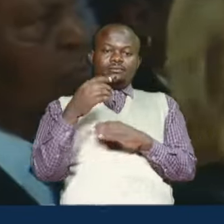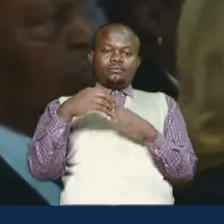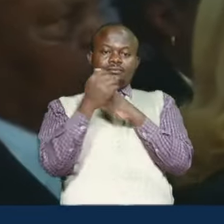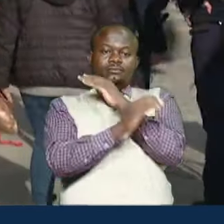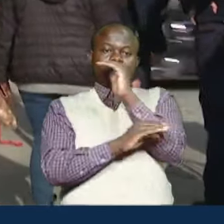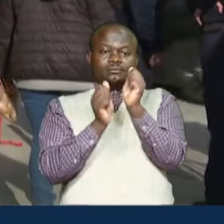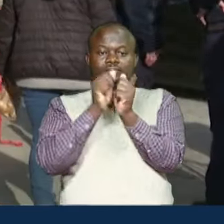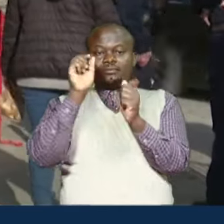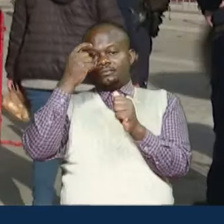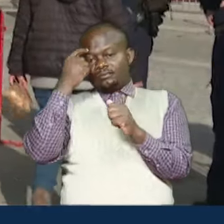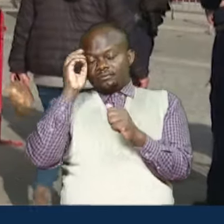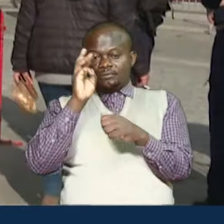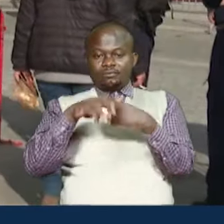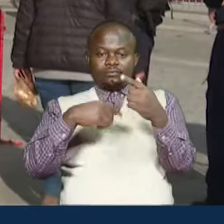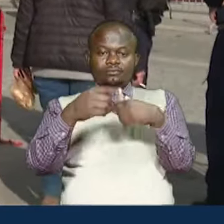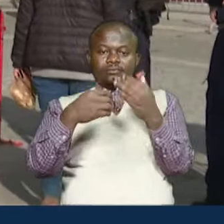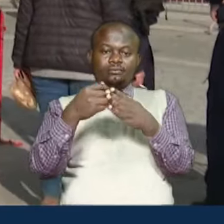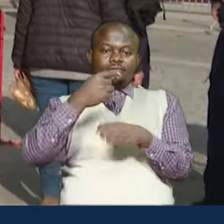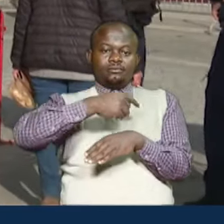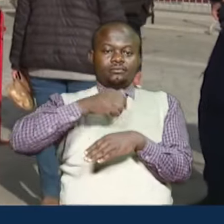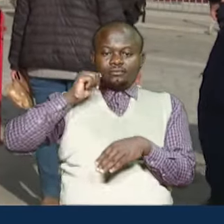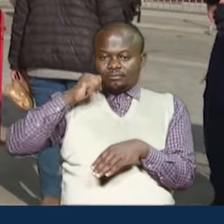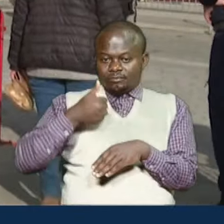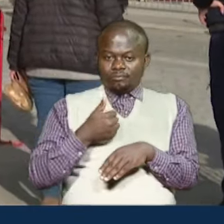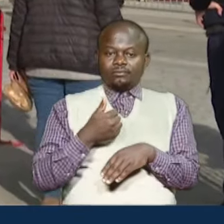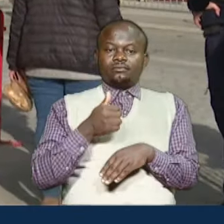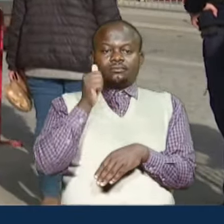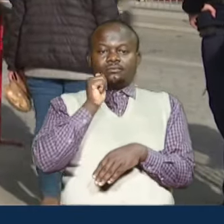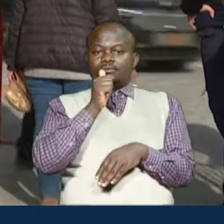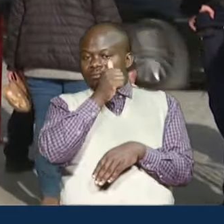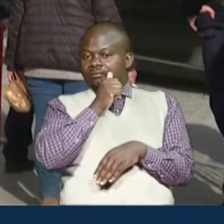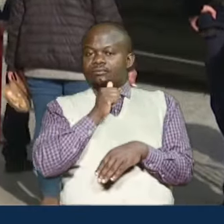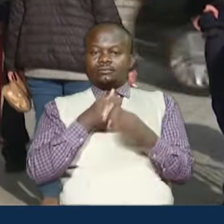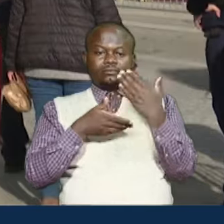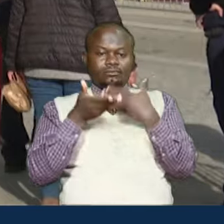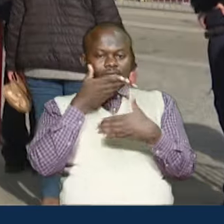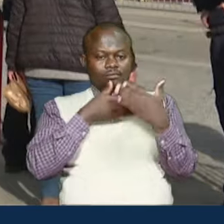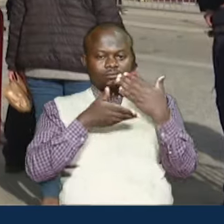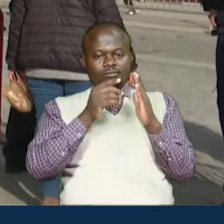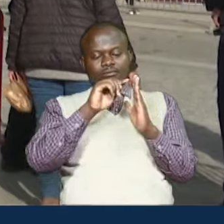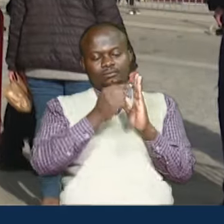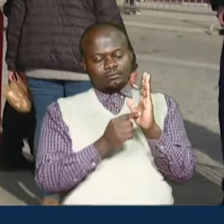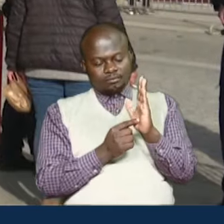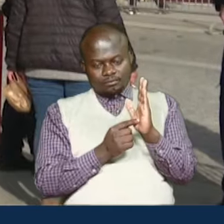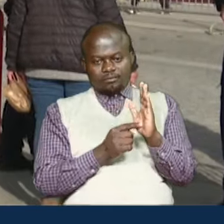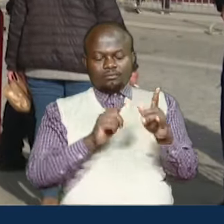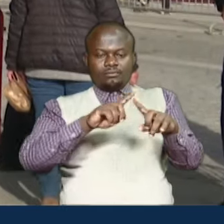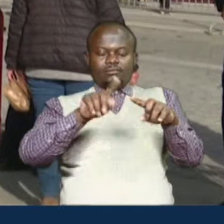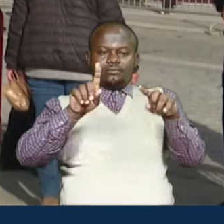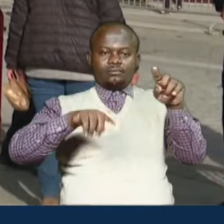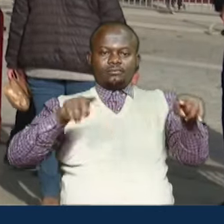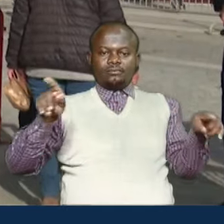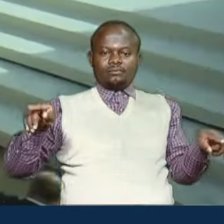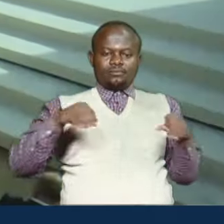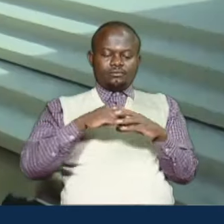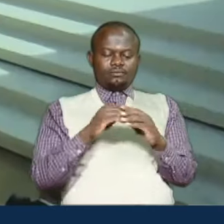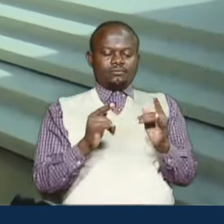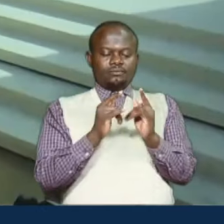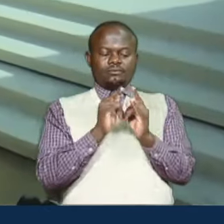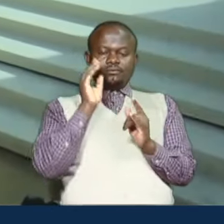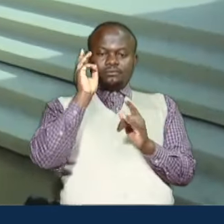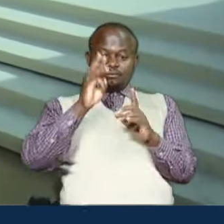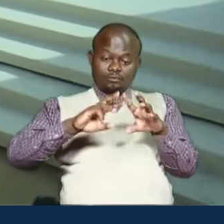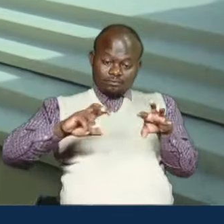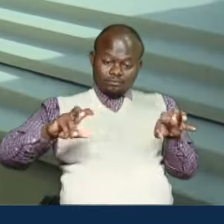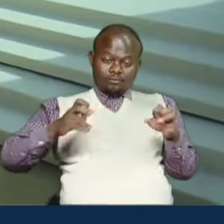na za guverinoma bazakomeza ku munsi w'ejo ku wa gatandatu baganira ku ngingo zitandukanye muri iyi nama